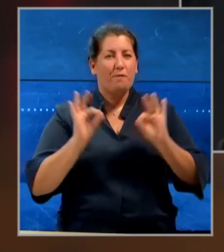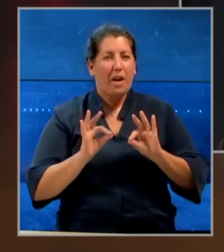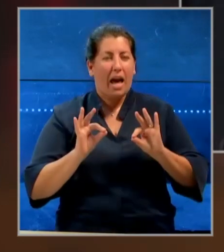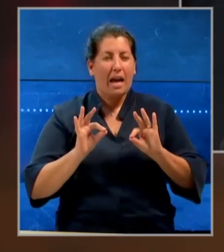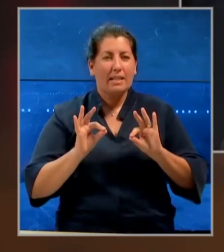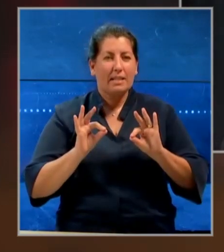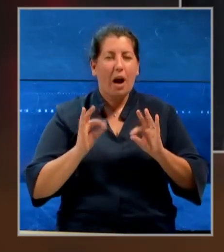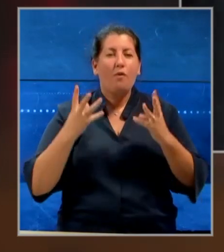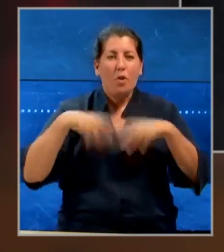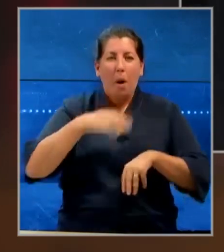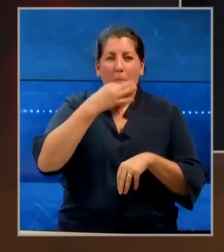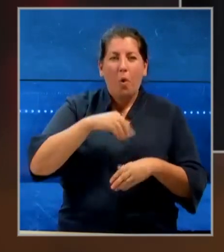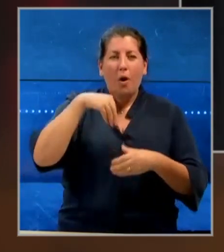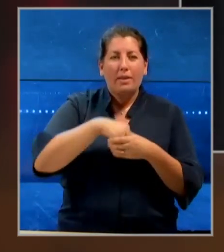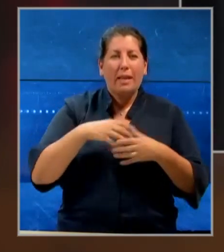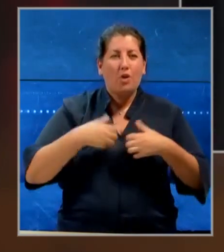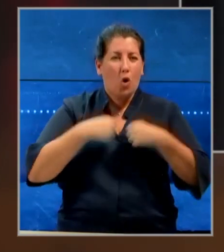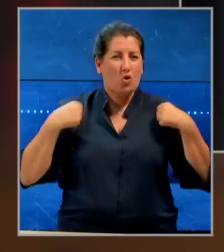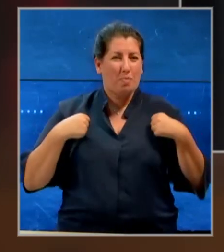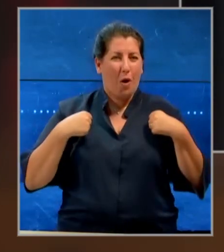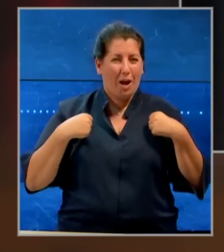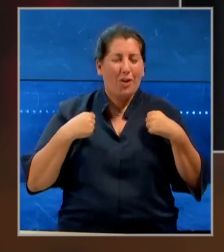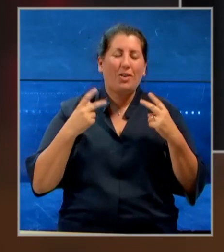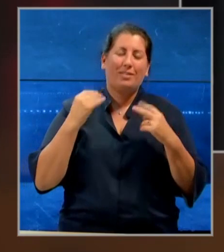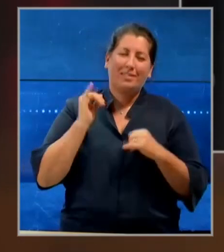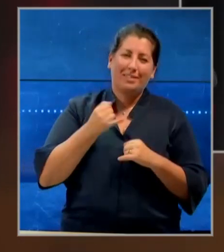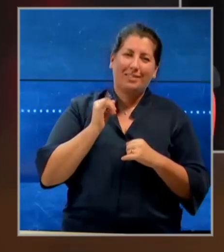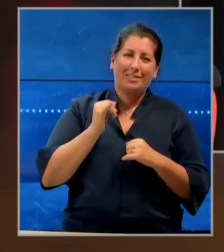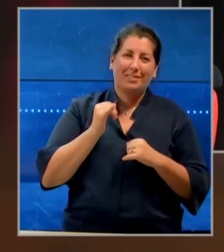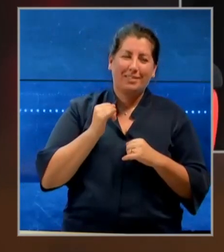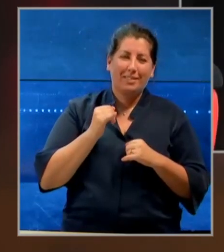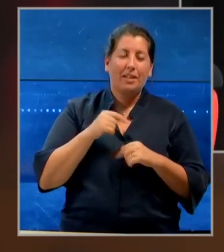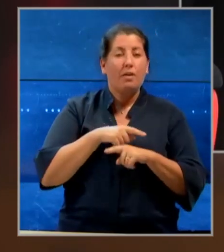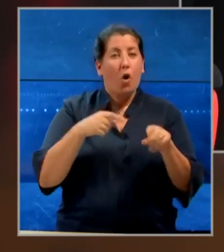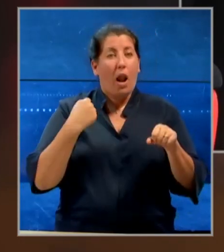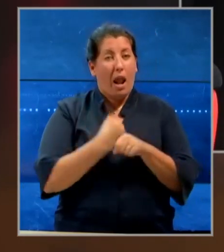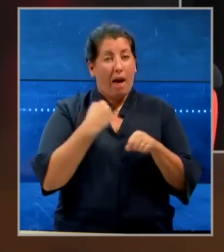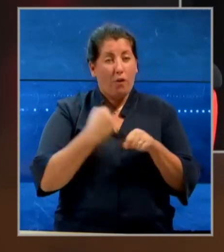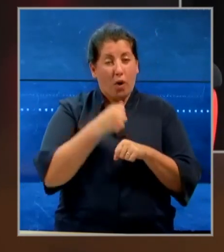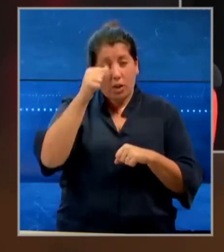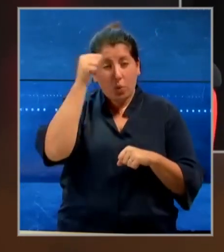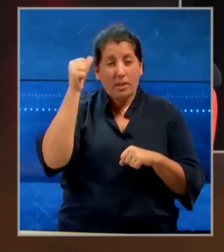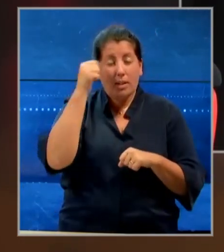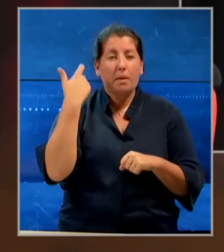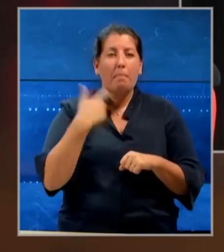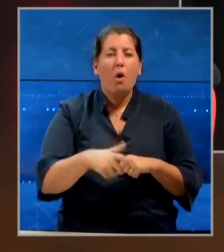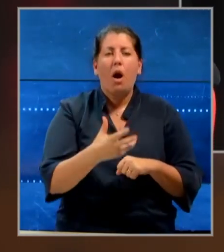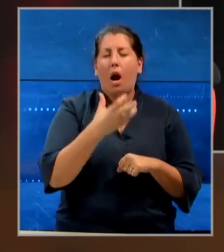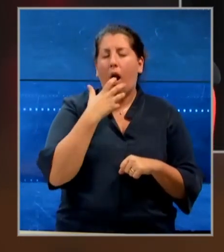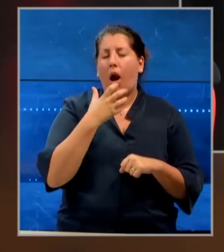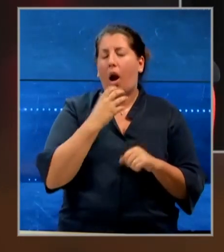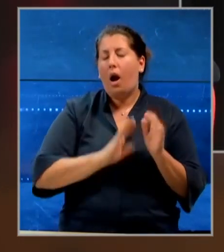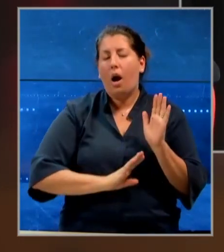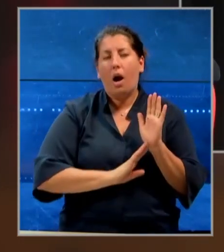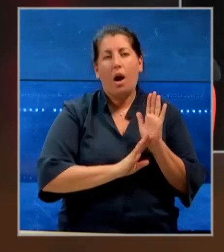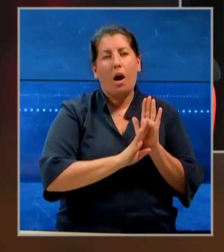spogliatoio. Anche uno spogliatoio ci vuole aria pulita, sì, no? Assolutamente sì. Nasce tutto. Quanto avete lavorato quest'estate, Maurizio? Che faceva caldo, troppo caldo. Proprio tanto, io ti